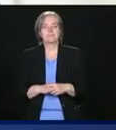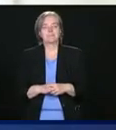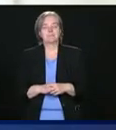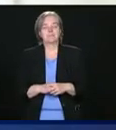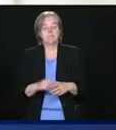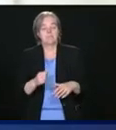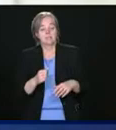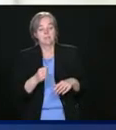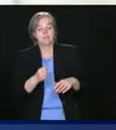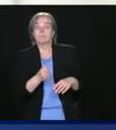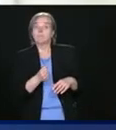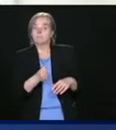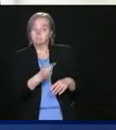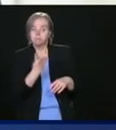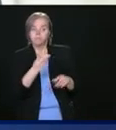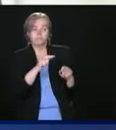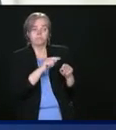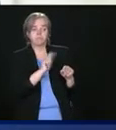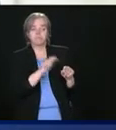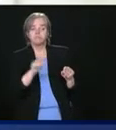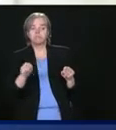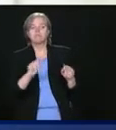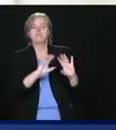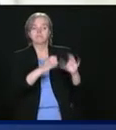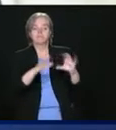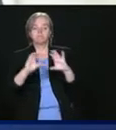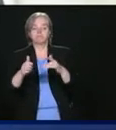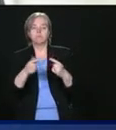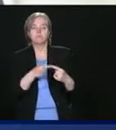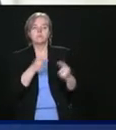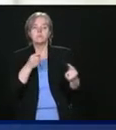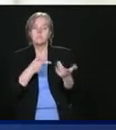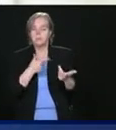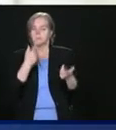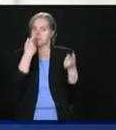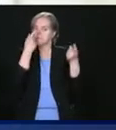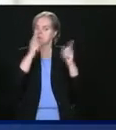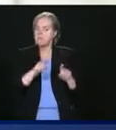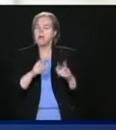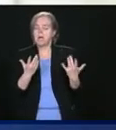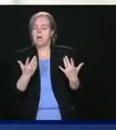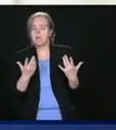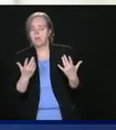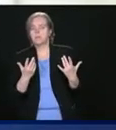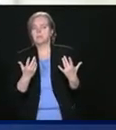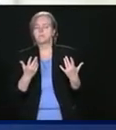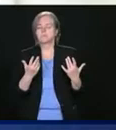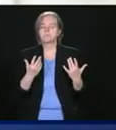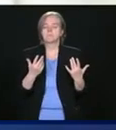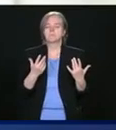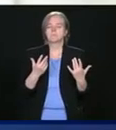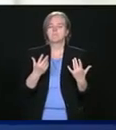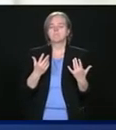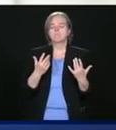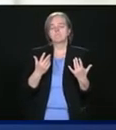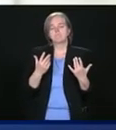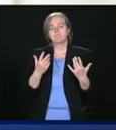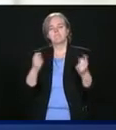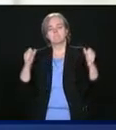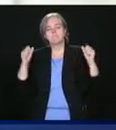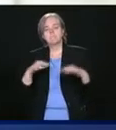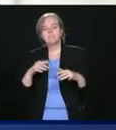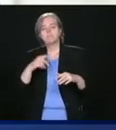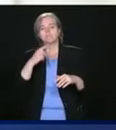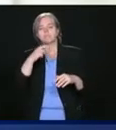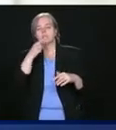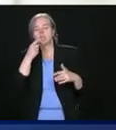Plusieurs partis, des partis d'opposition, sont d'accord que de siéger de manière limitée chaque semaine est la